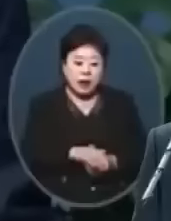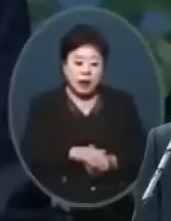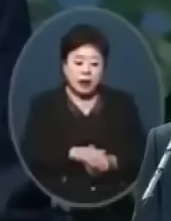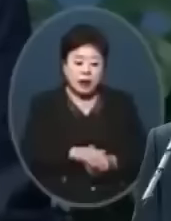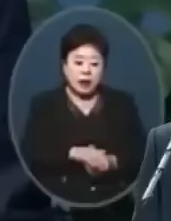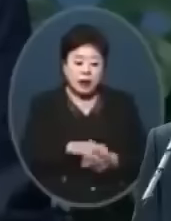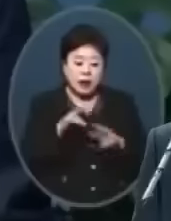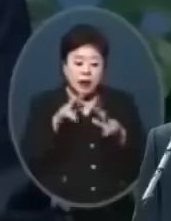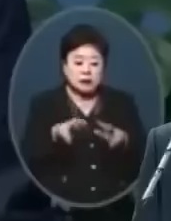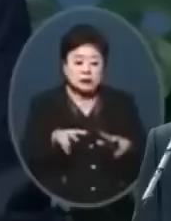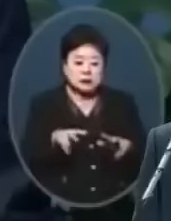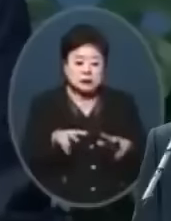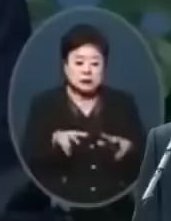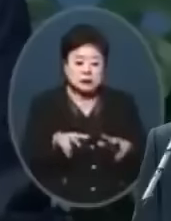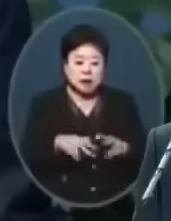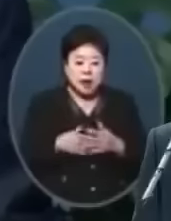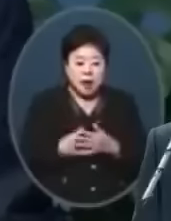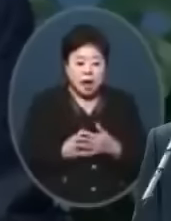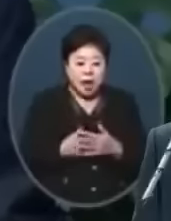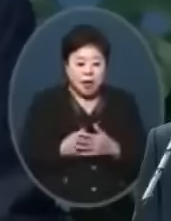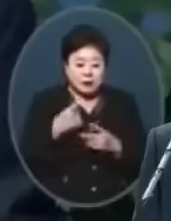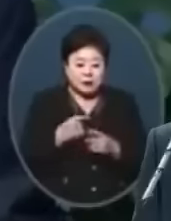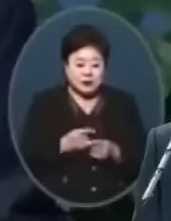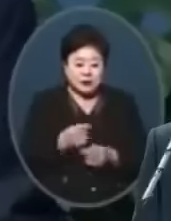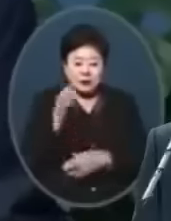내가 지금 간이 트럭트럭 떨려뛰어요.